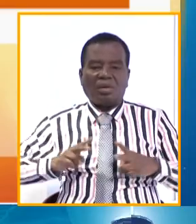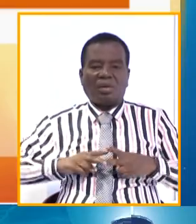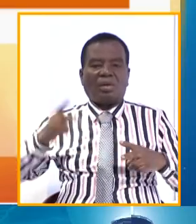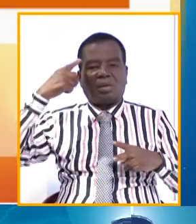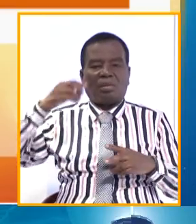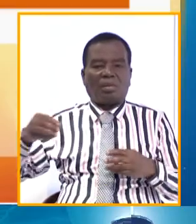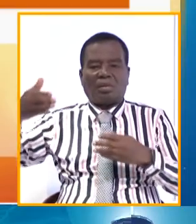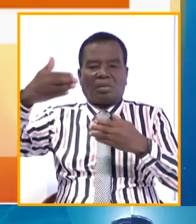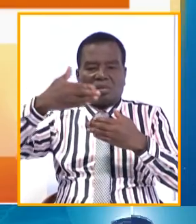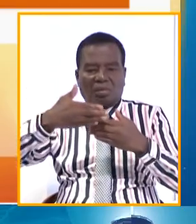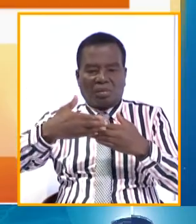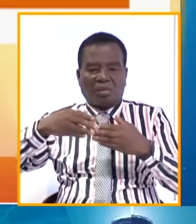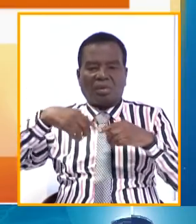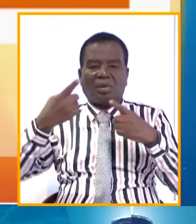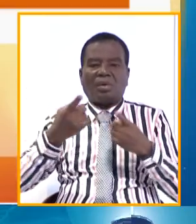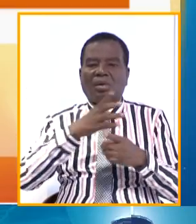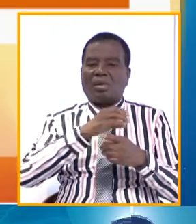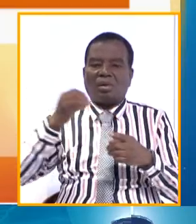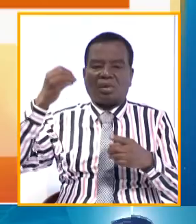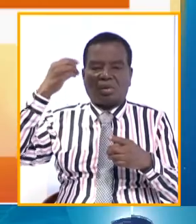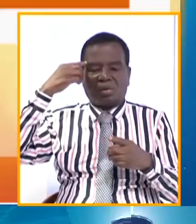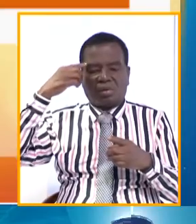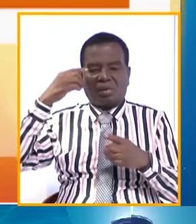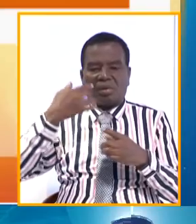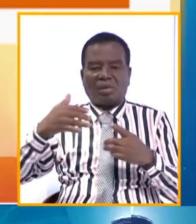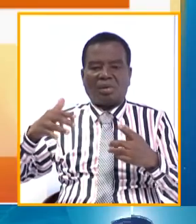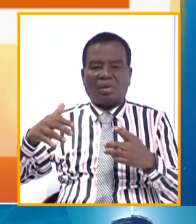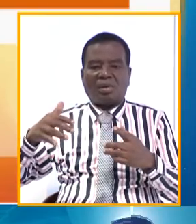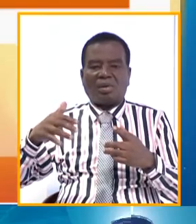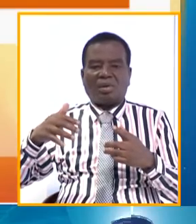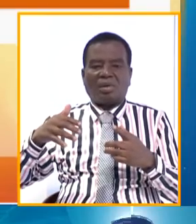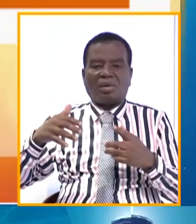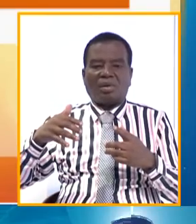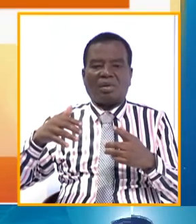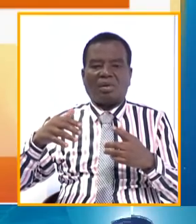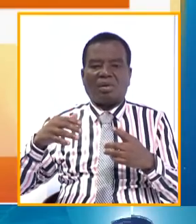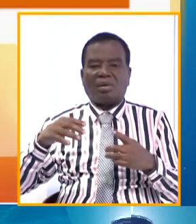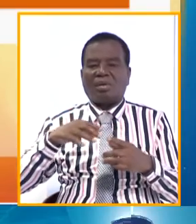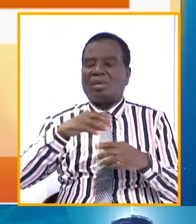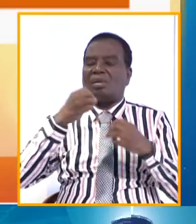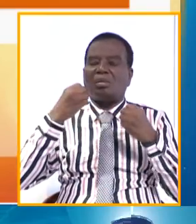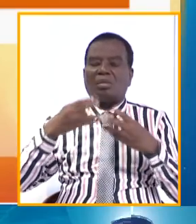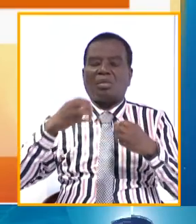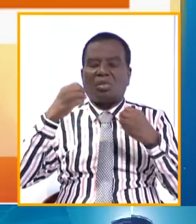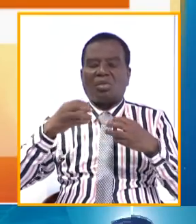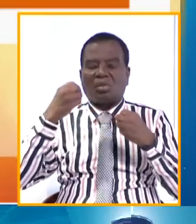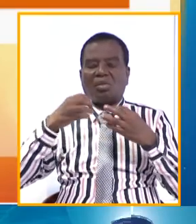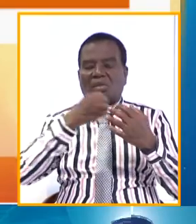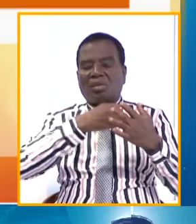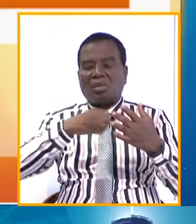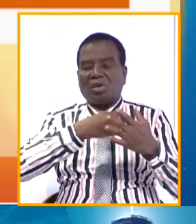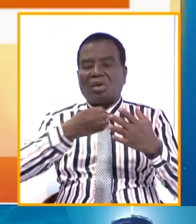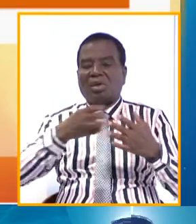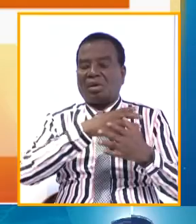pour elle de se rapprocher de vous, ses auditeurs. Ainsi, des émissions comme le Duel des Cracks, la Gamme des Vacances, Radio Vacances, Holiday et le Big